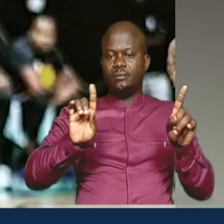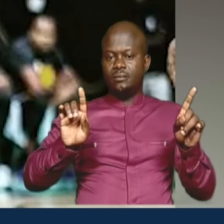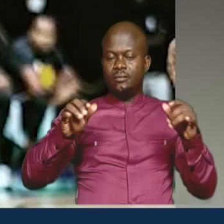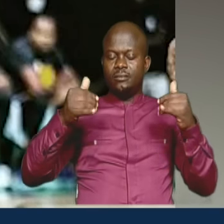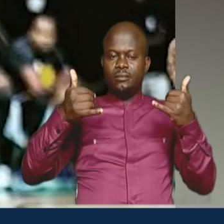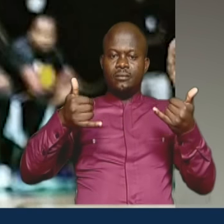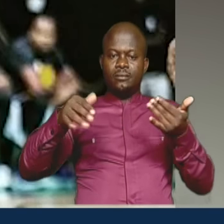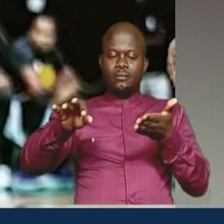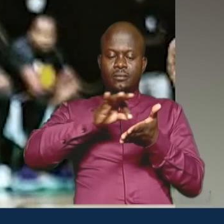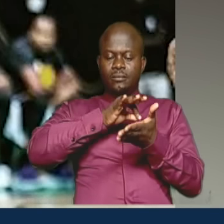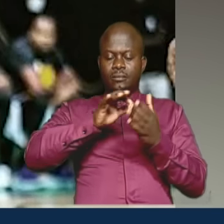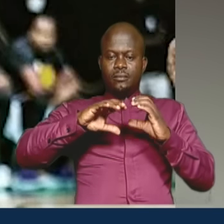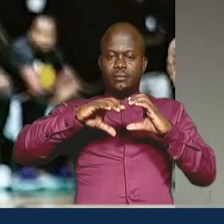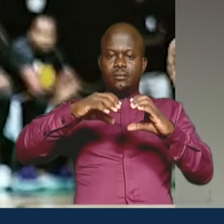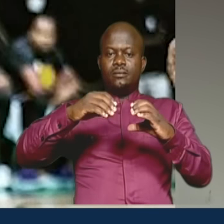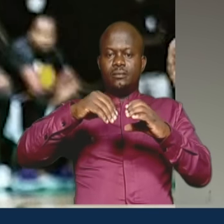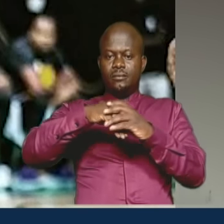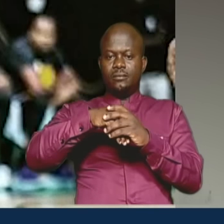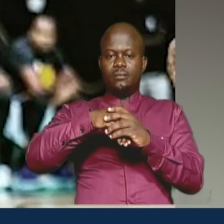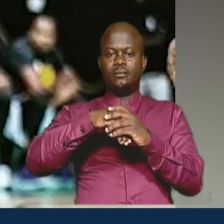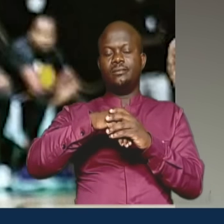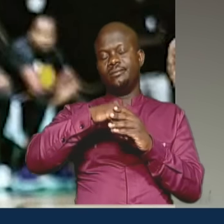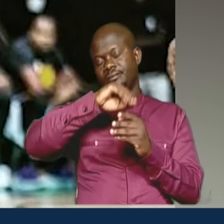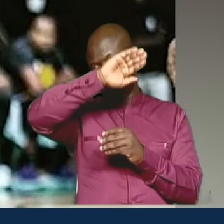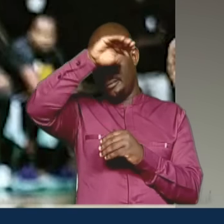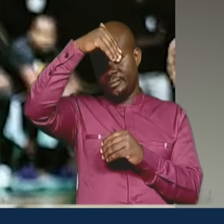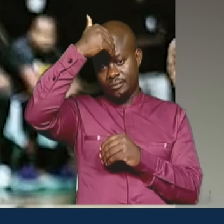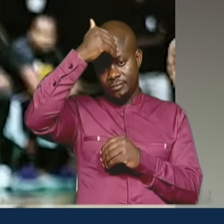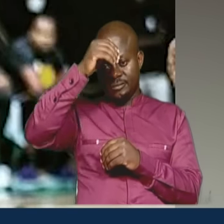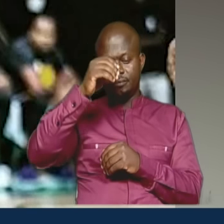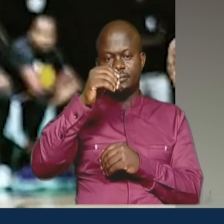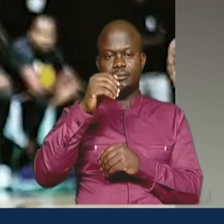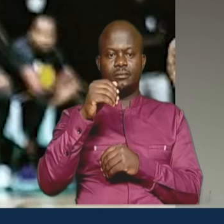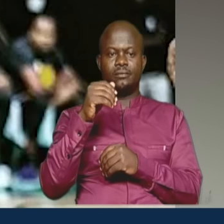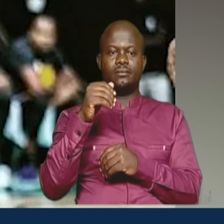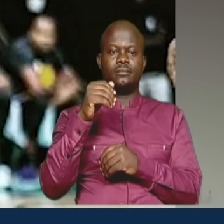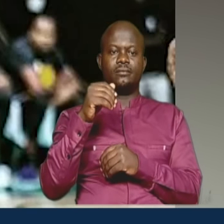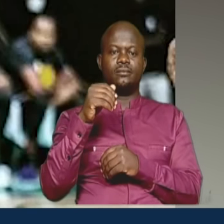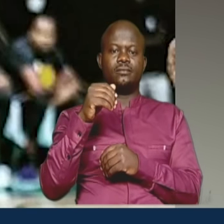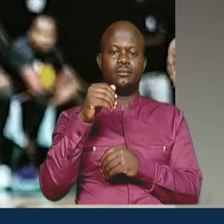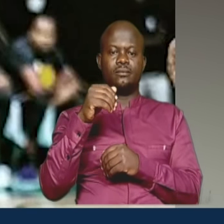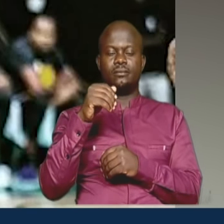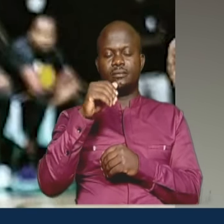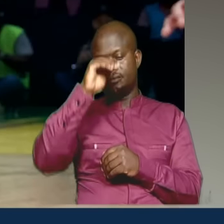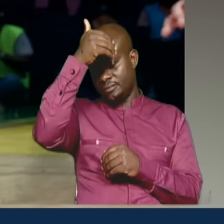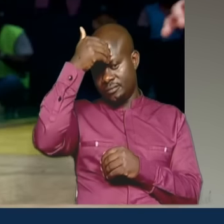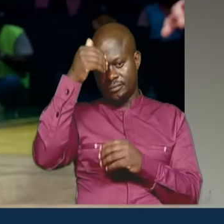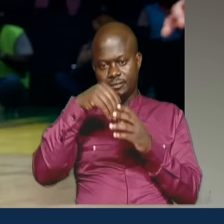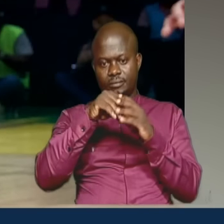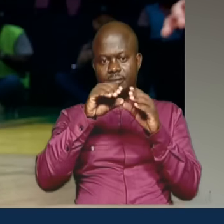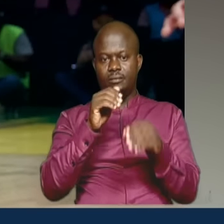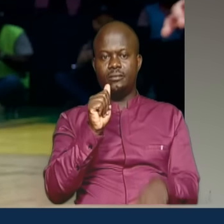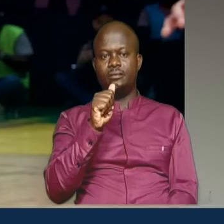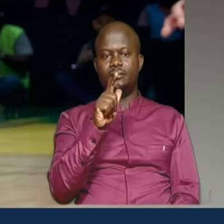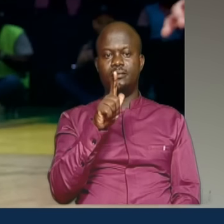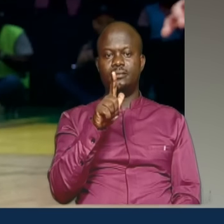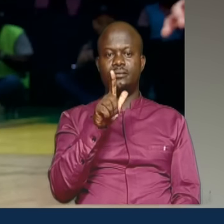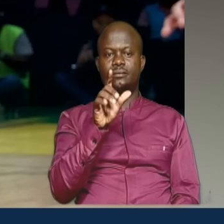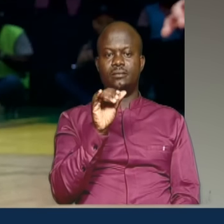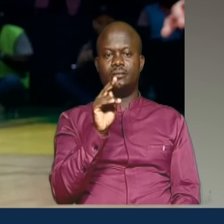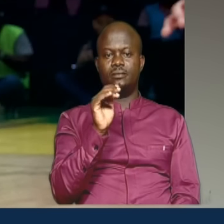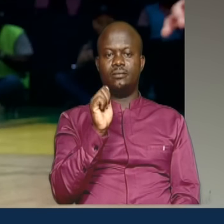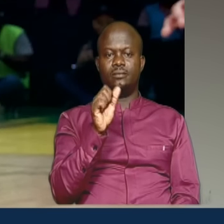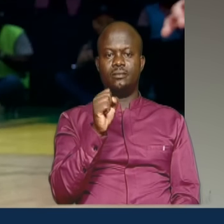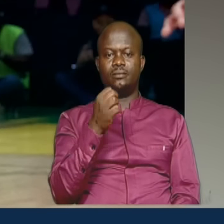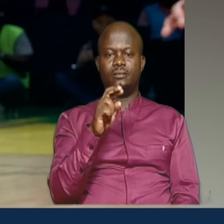yamaze gusinyira ikipe yo muri United Arab Emirates cyangwa se mu Barabu mu ikipe yitwa Al Nassr akaba yamaze kwisinyira sezo